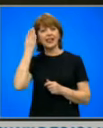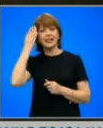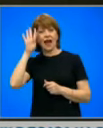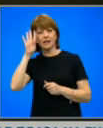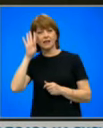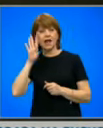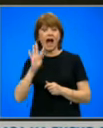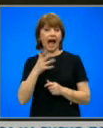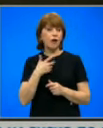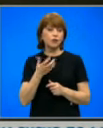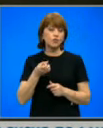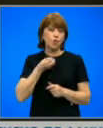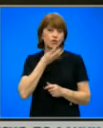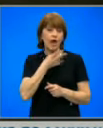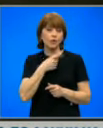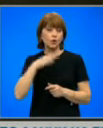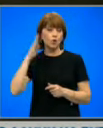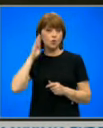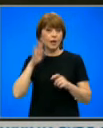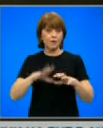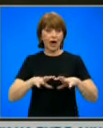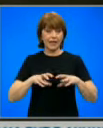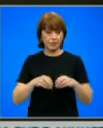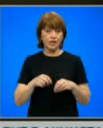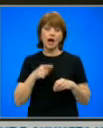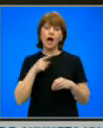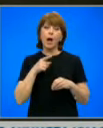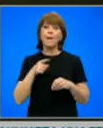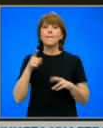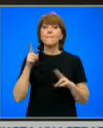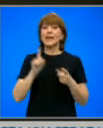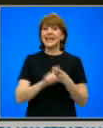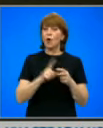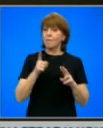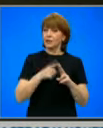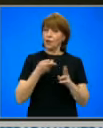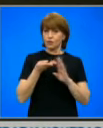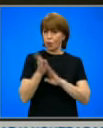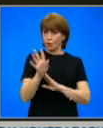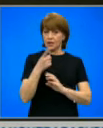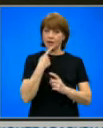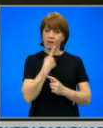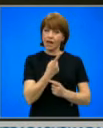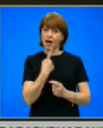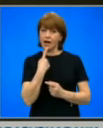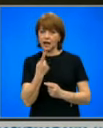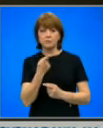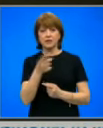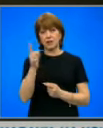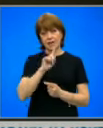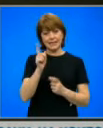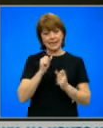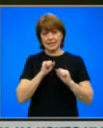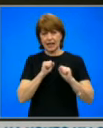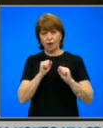евентуална служебна ангажираност. От своя страна премиерът заяви, че ще отиде на разпит, защото не се страхува и няма какво да крие. По-рано